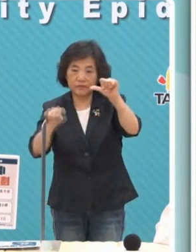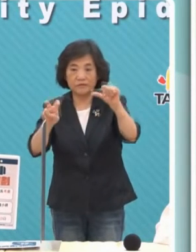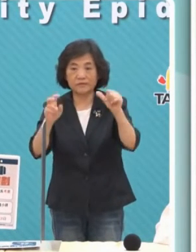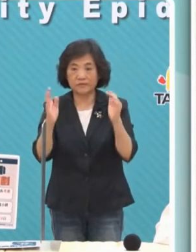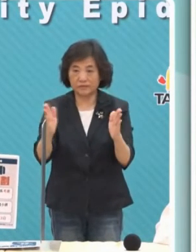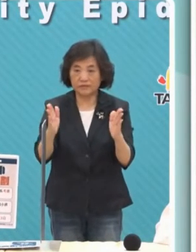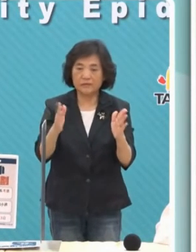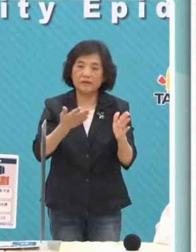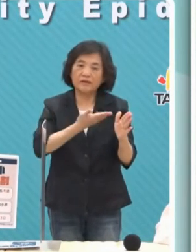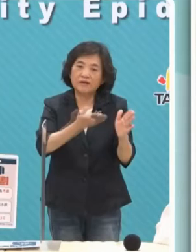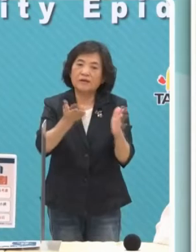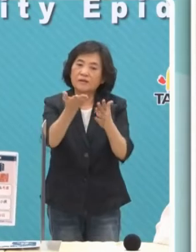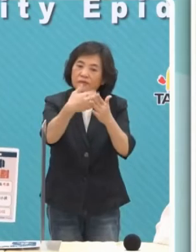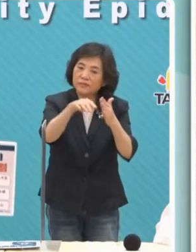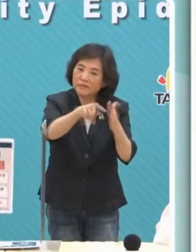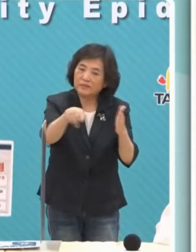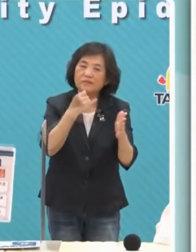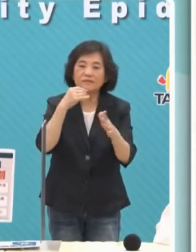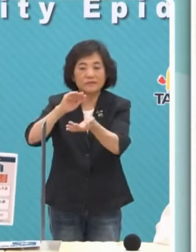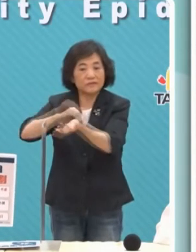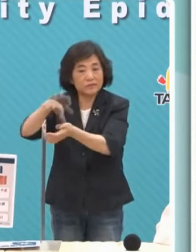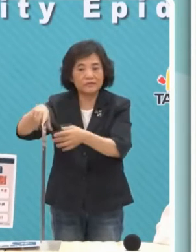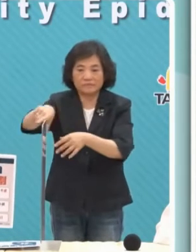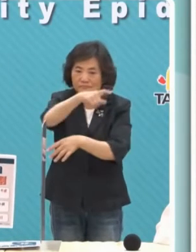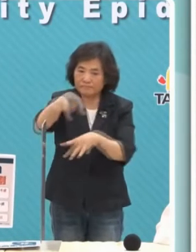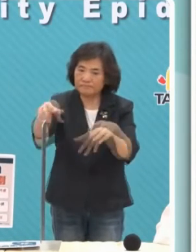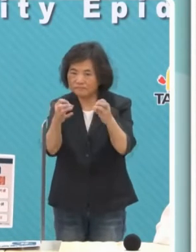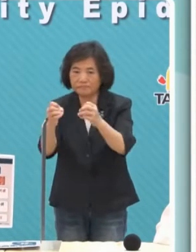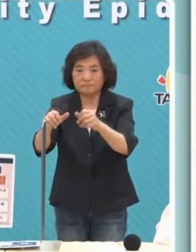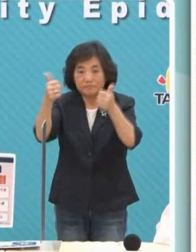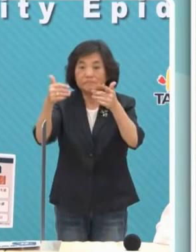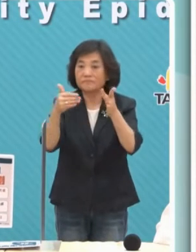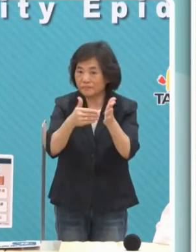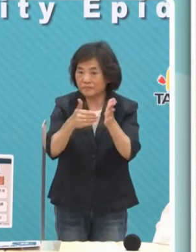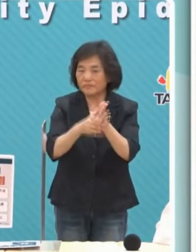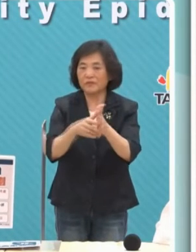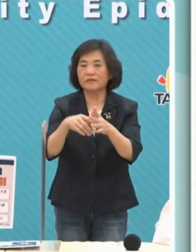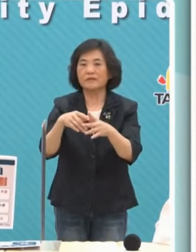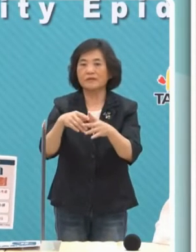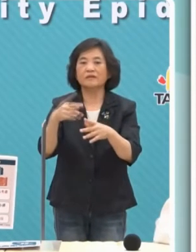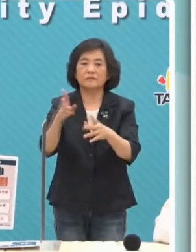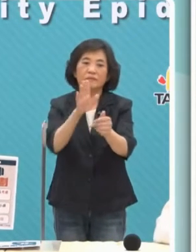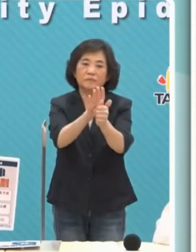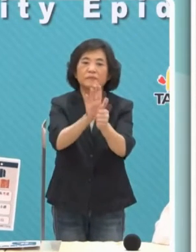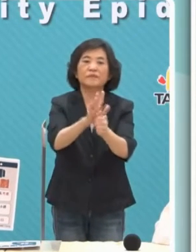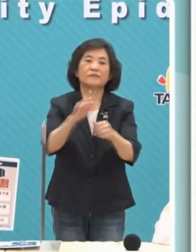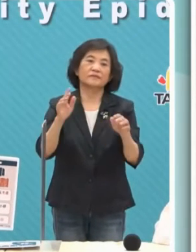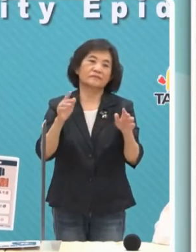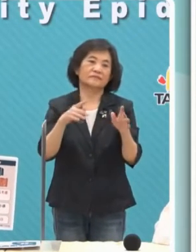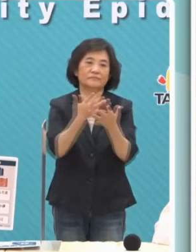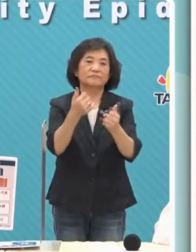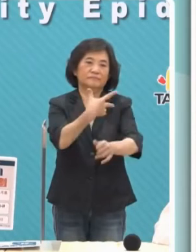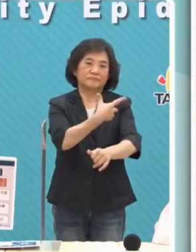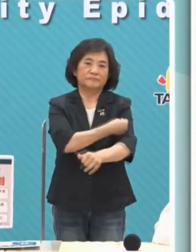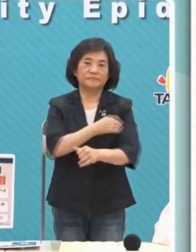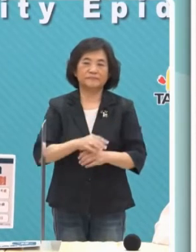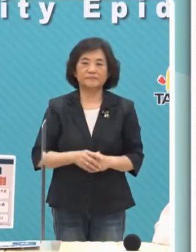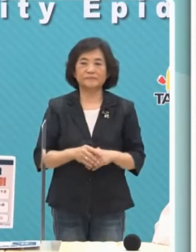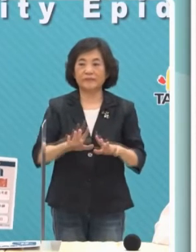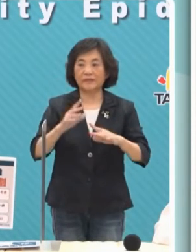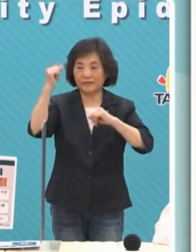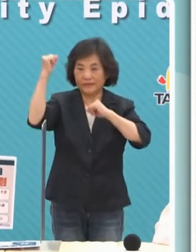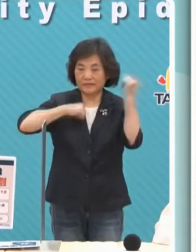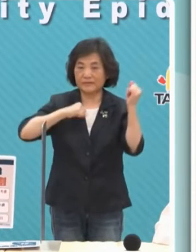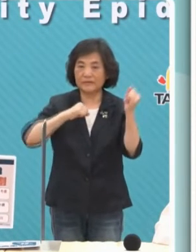5月20号让学校跟医院去安排这个时间。那今天早上我们已